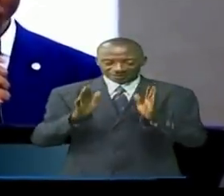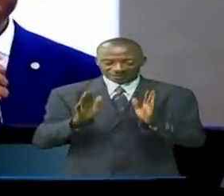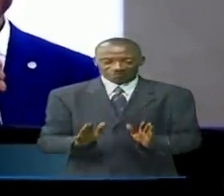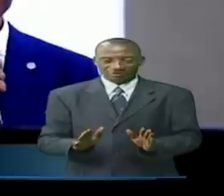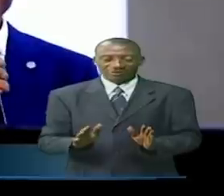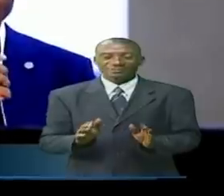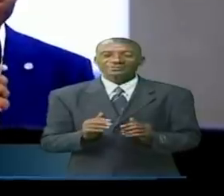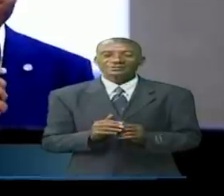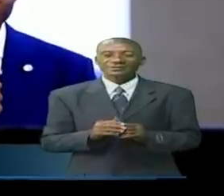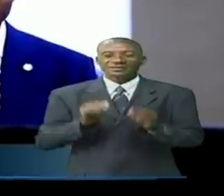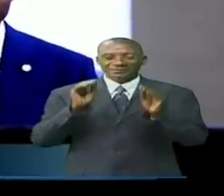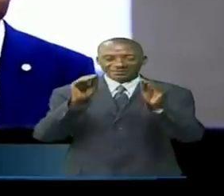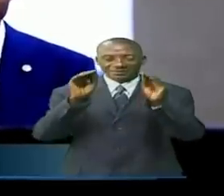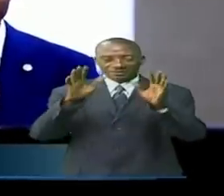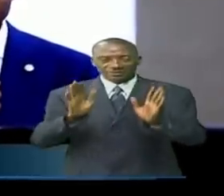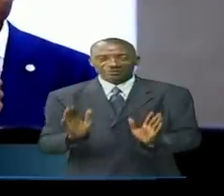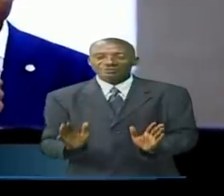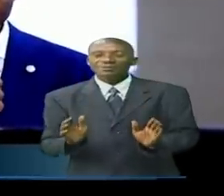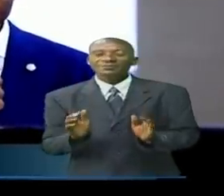nos enseignants,